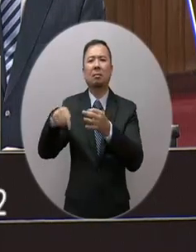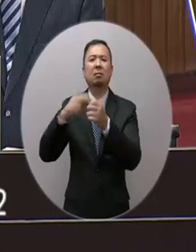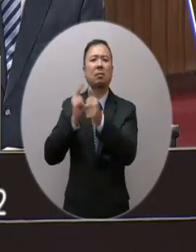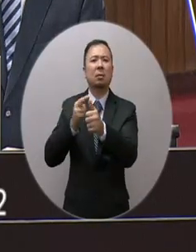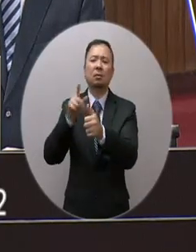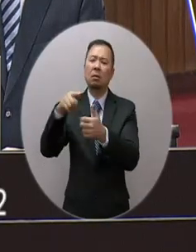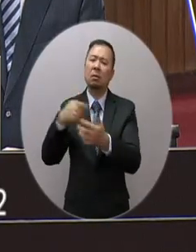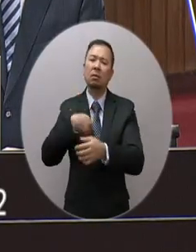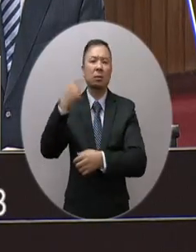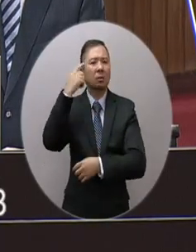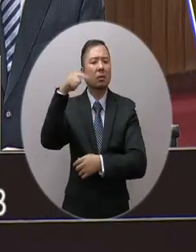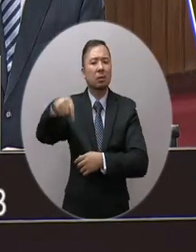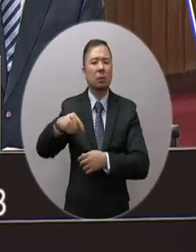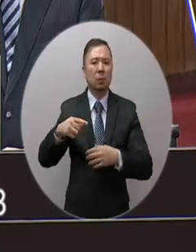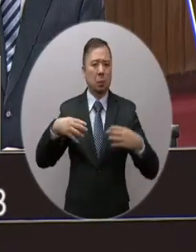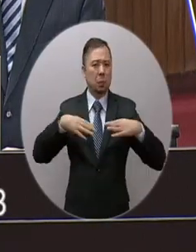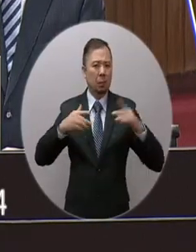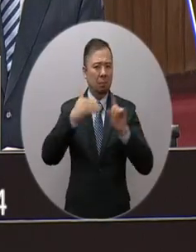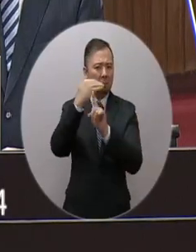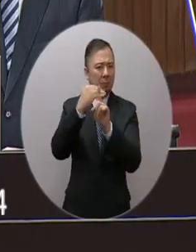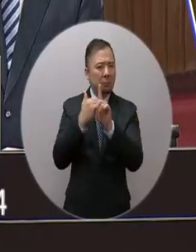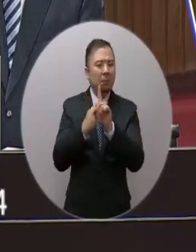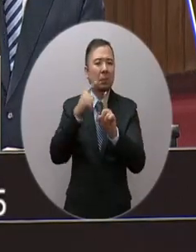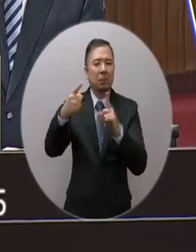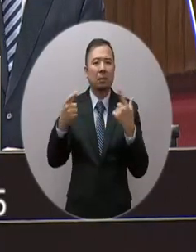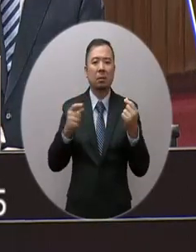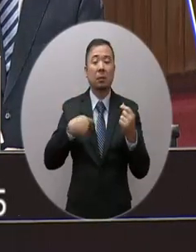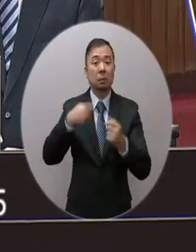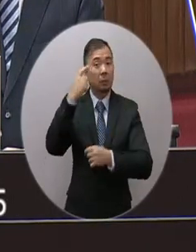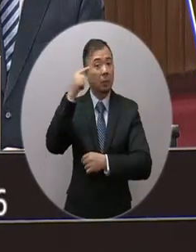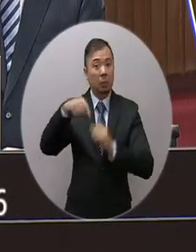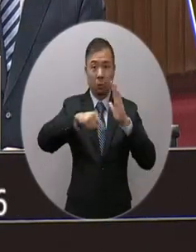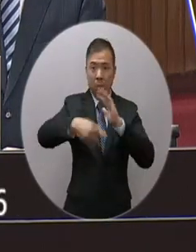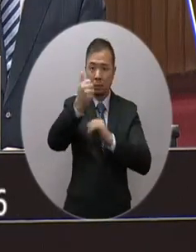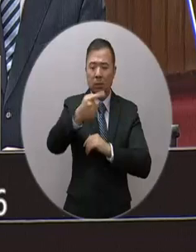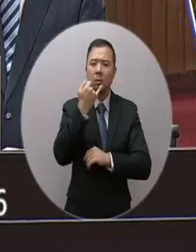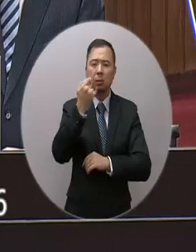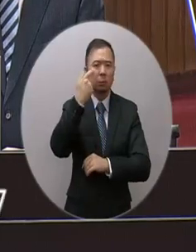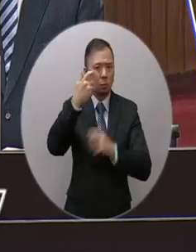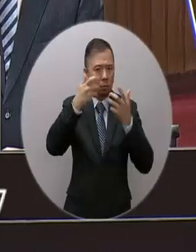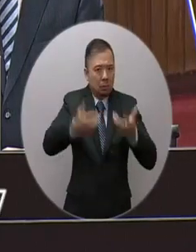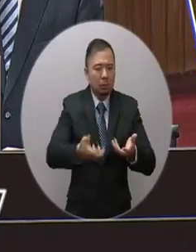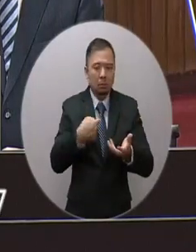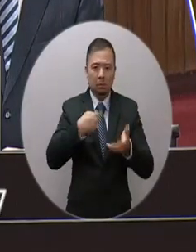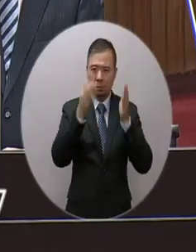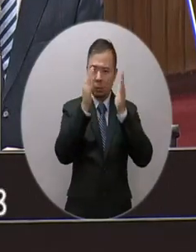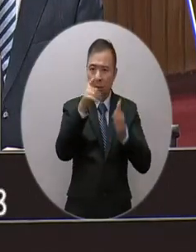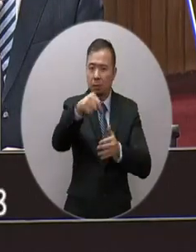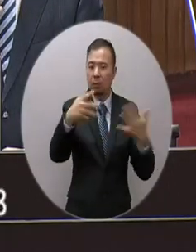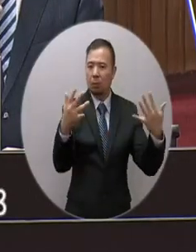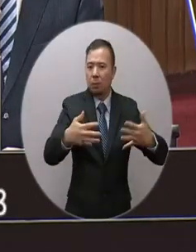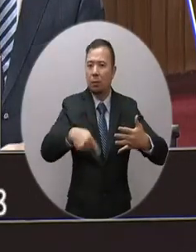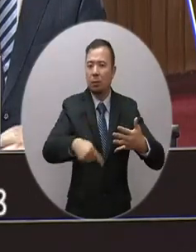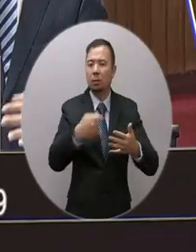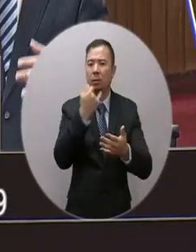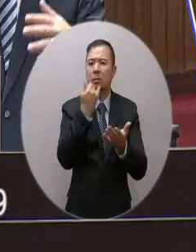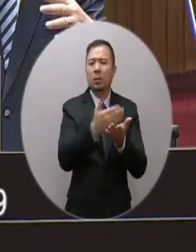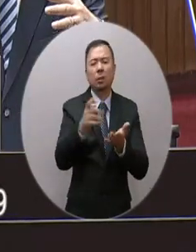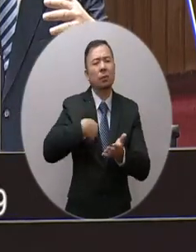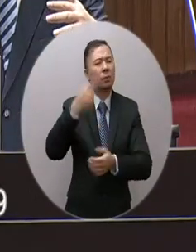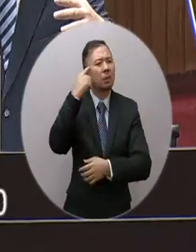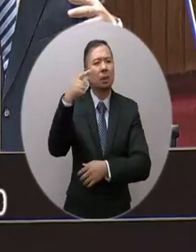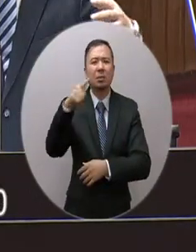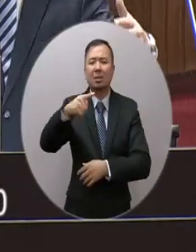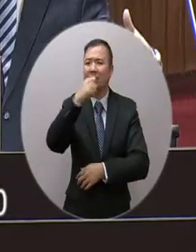上。不过检任的官等是一样的嘛。 对。 好，所以这个部分我们请院长就重视这个事情，能够可以尽快的。我现在那个针对不是台东县，